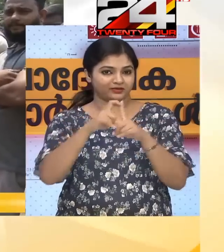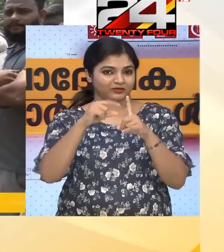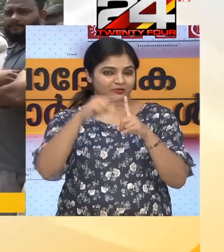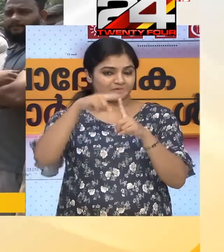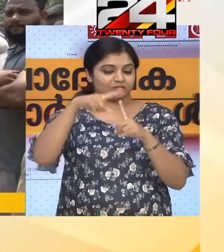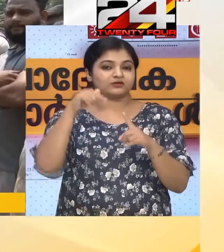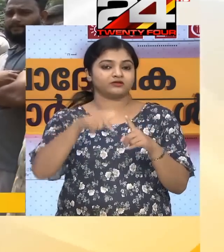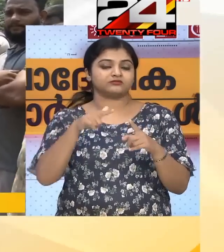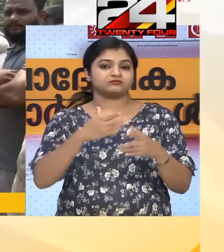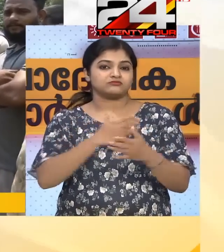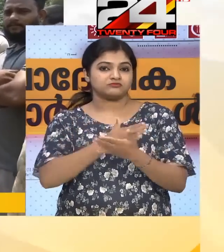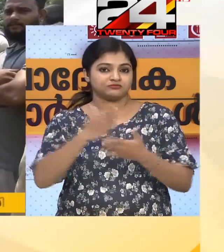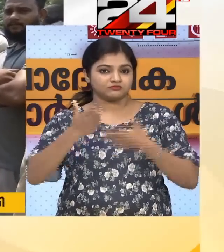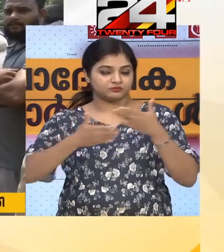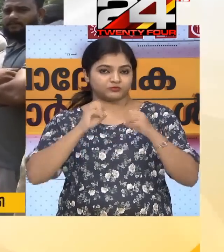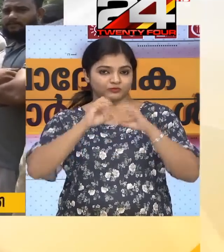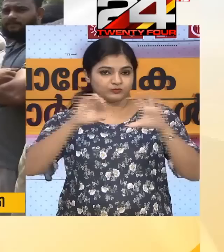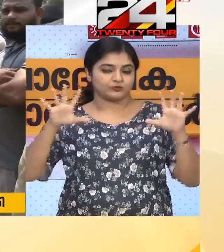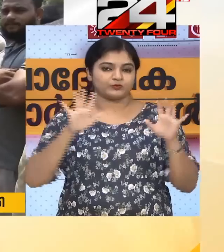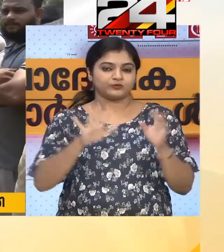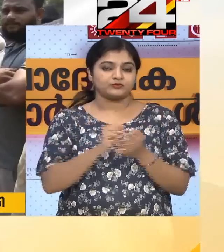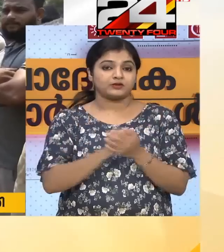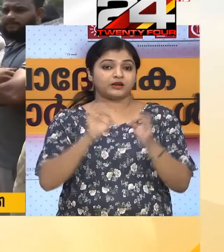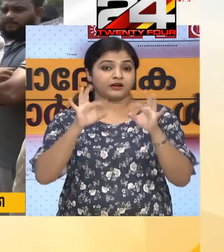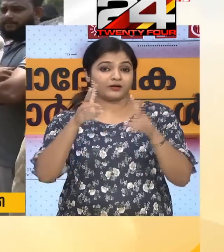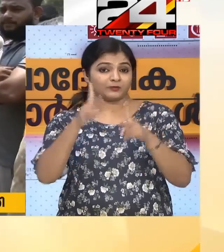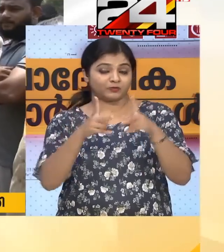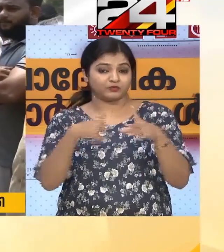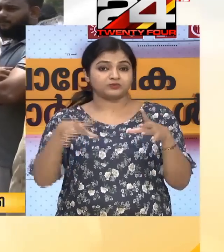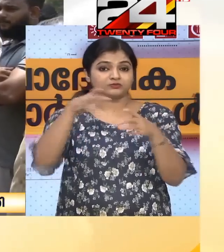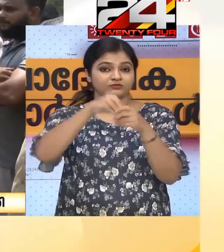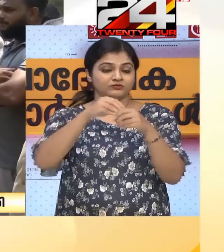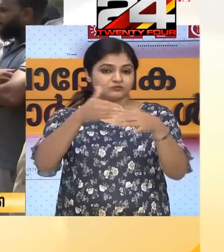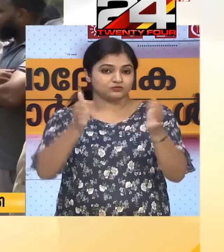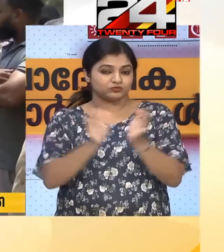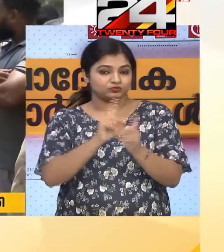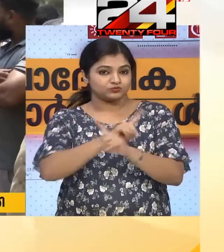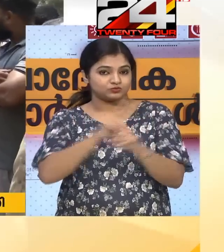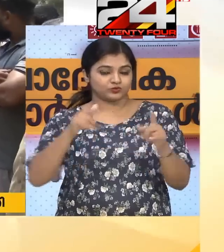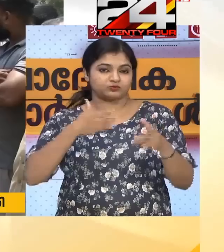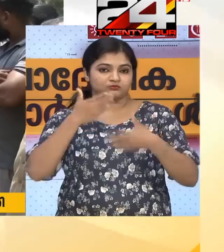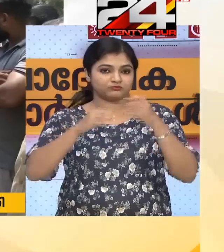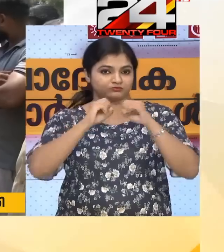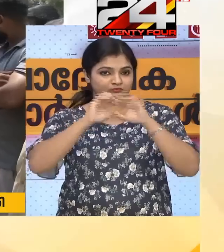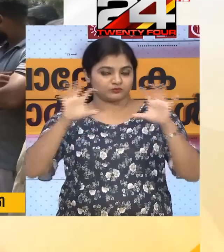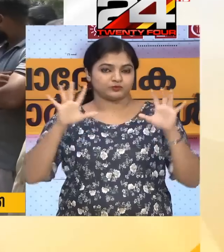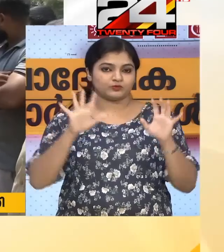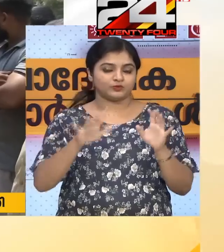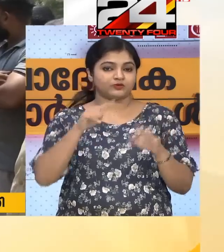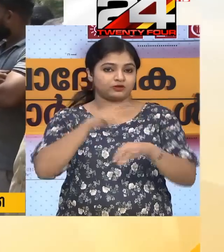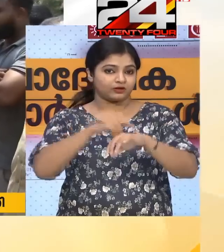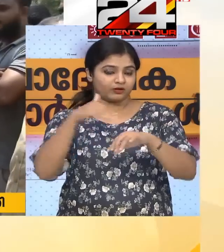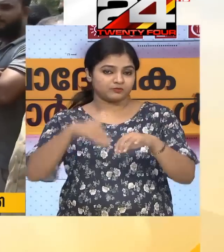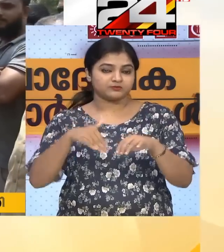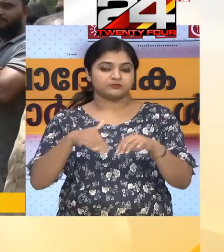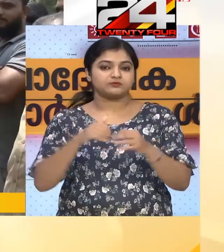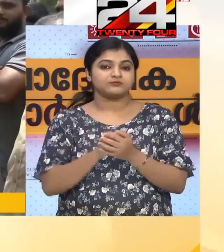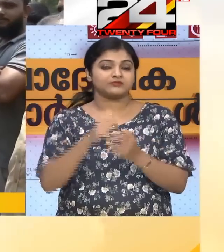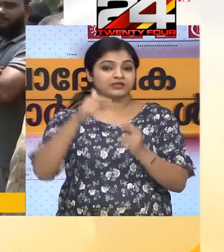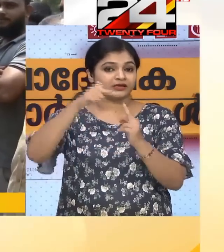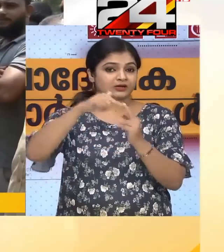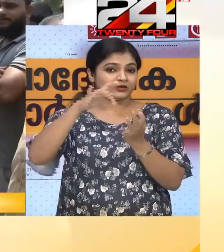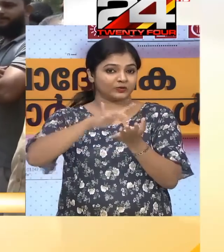ജാഗ്രതാ നിർദ്ദേശമാണ് മുന്നോട്ട് വെക്കുന്നത്. 10 പേർ പോലും ഒരുമിച്ച് കൂടരുത് എന്നതടക്കമുള്ള കർശന നിർദ്ദേശങ്ങൾ ഉള്ളപ്പോഴാണ്